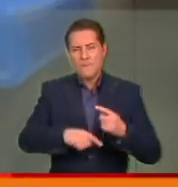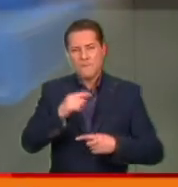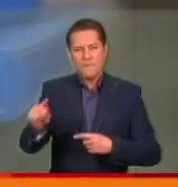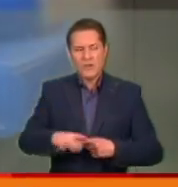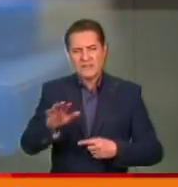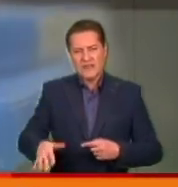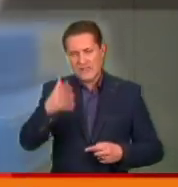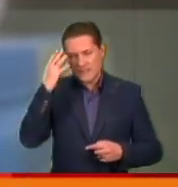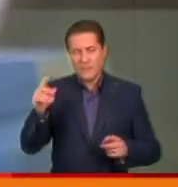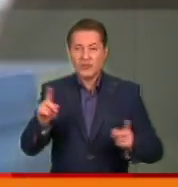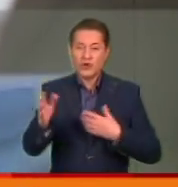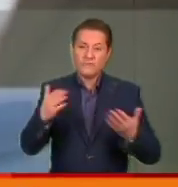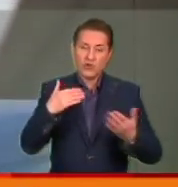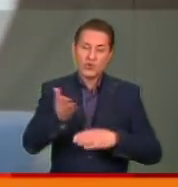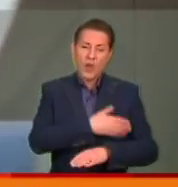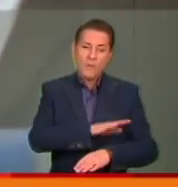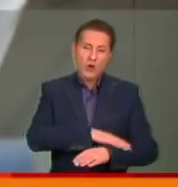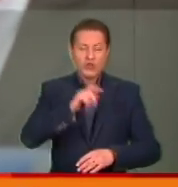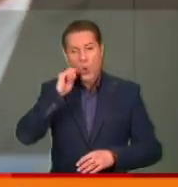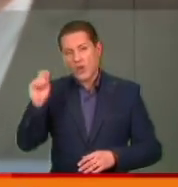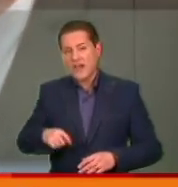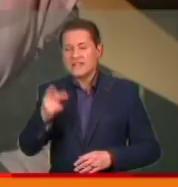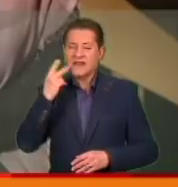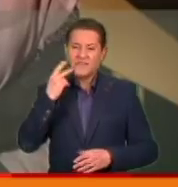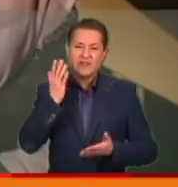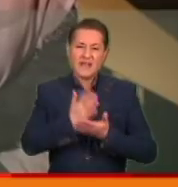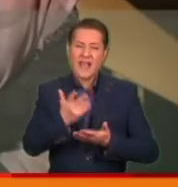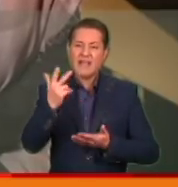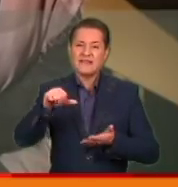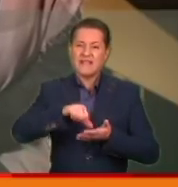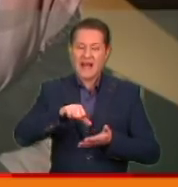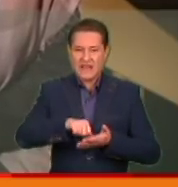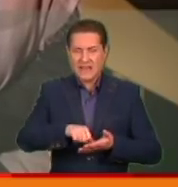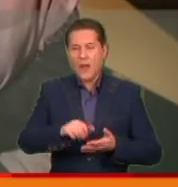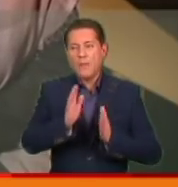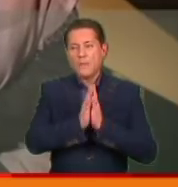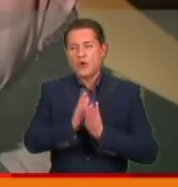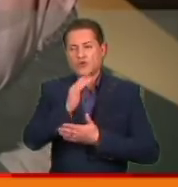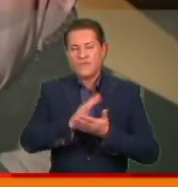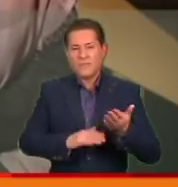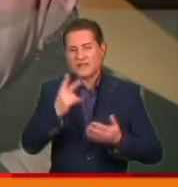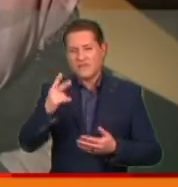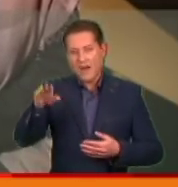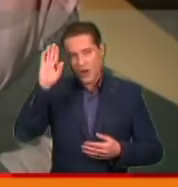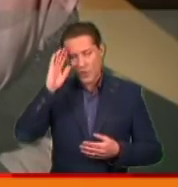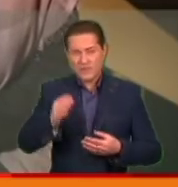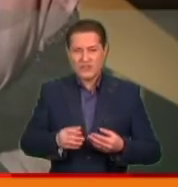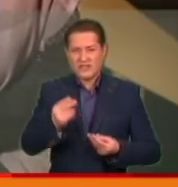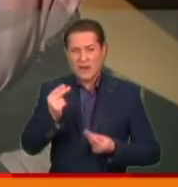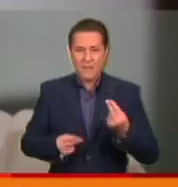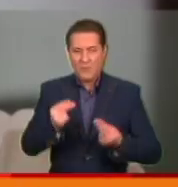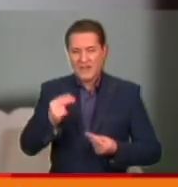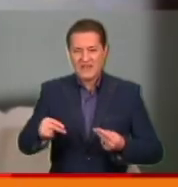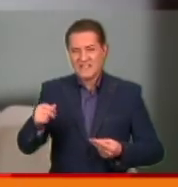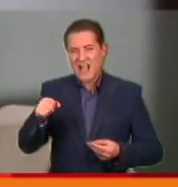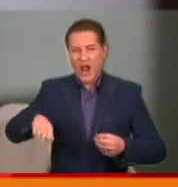в стосунках Польщі-України завжди є третій. Прошу вибачити, але 2 хлопчика у пісочниці побилися